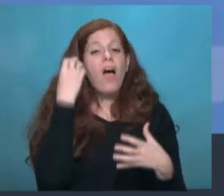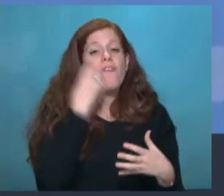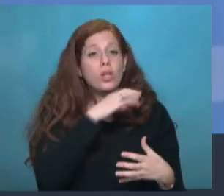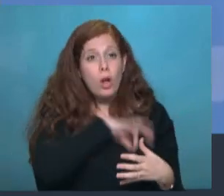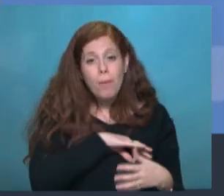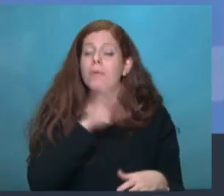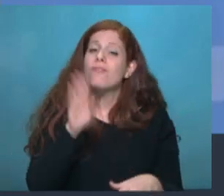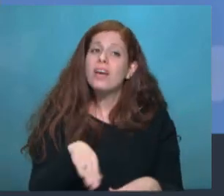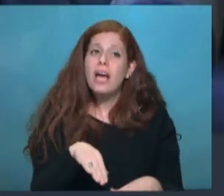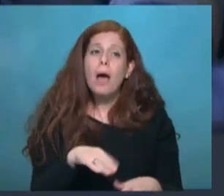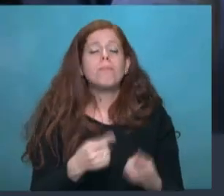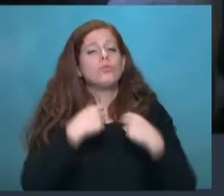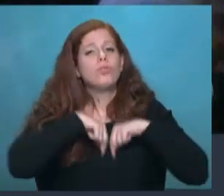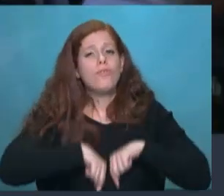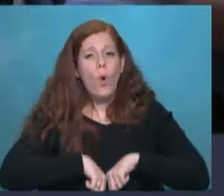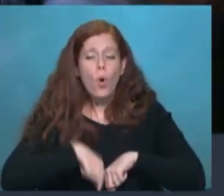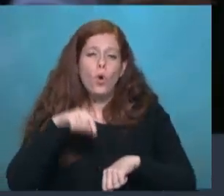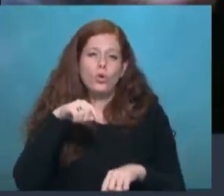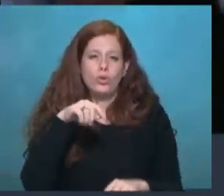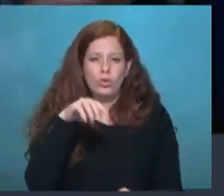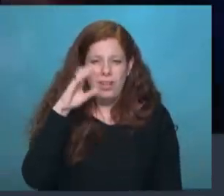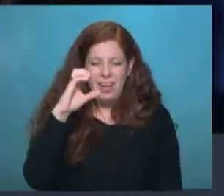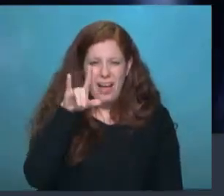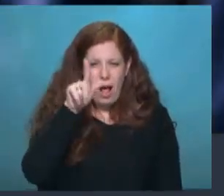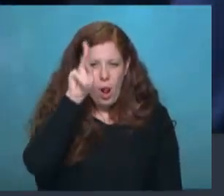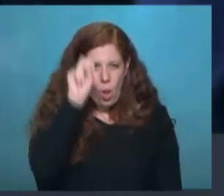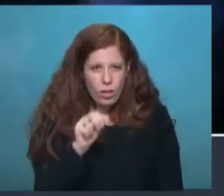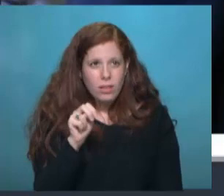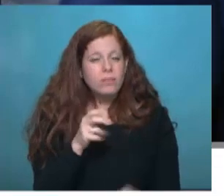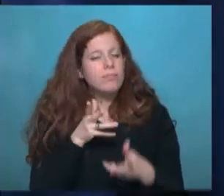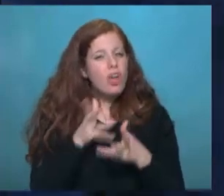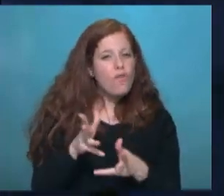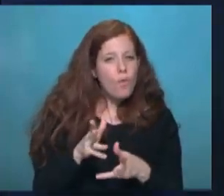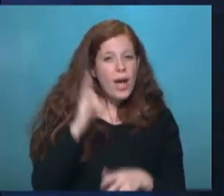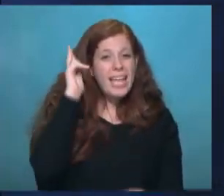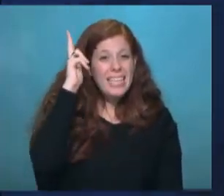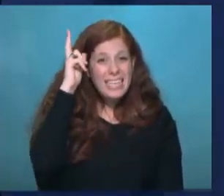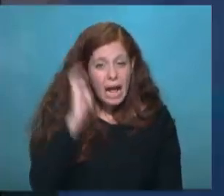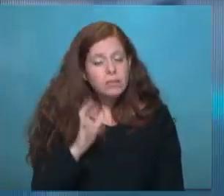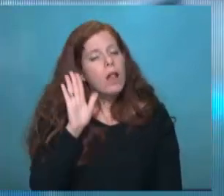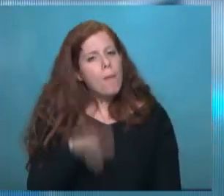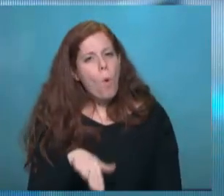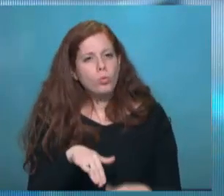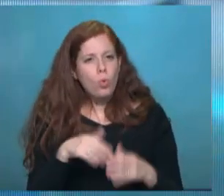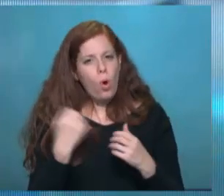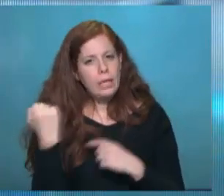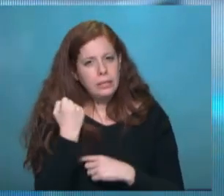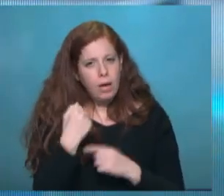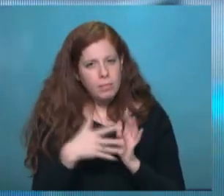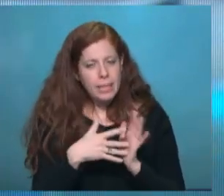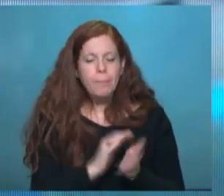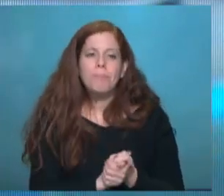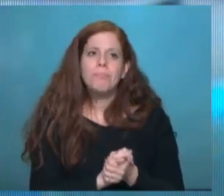יושב ראש כולנו משה כחלון תקפו בימים האחרונים את בני גנץ למרות התחזקותו בסקרים. נושאים